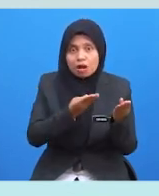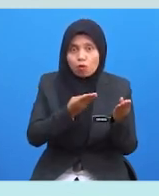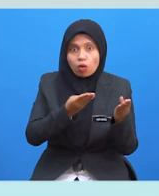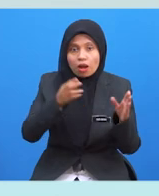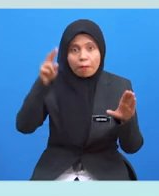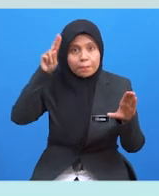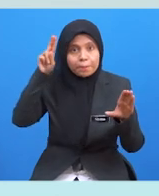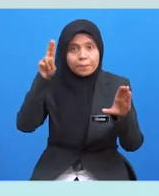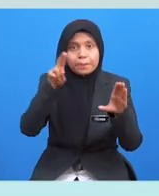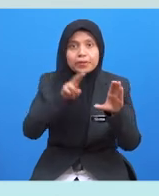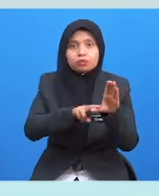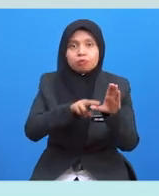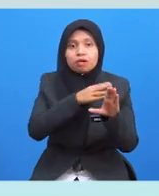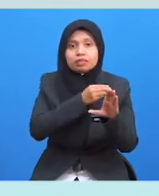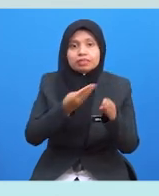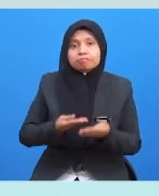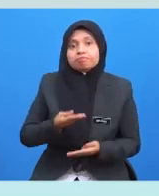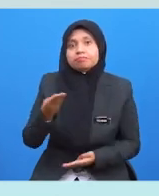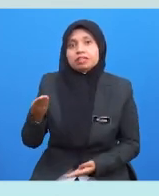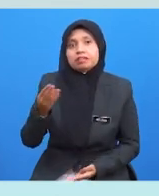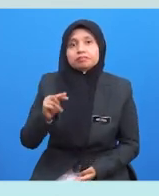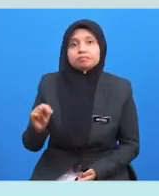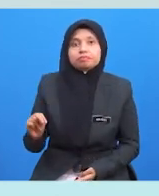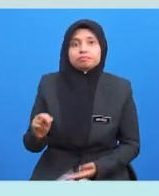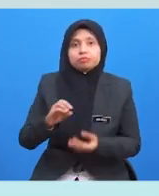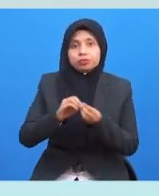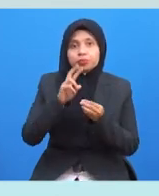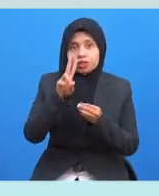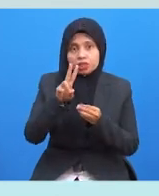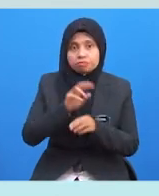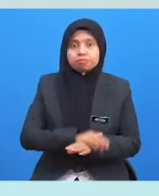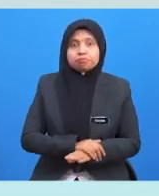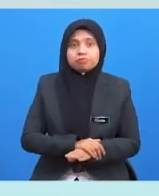penumpang dan barangan. Yang kedua,